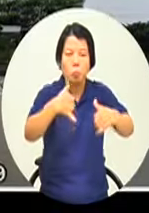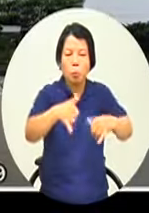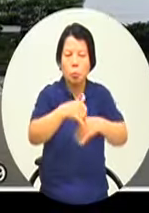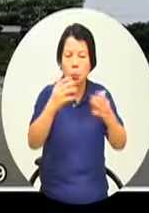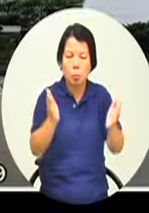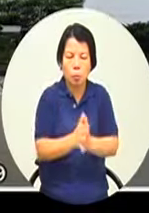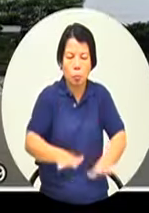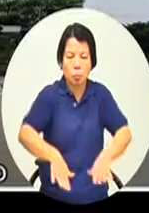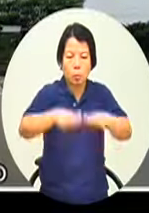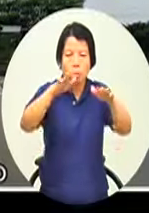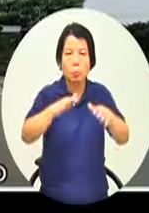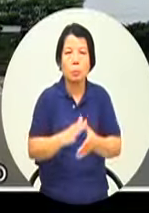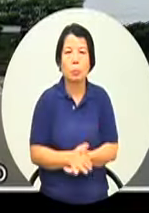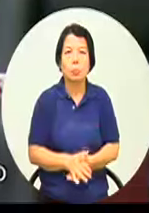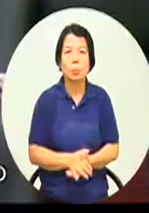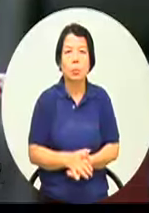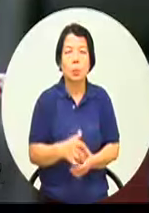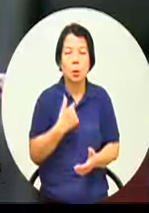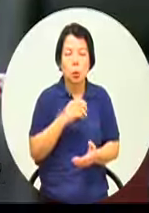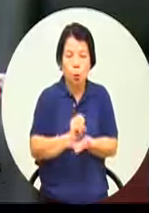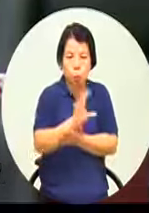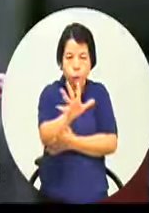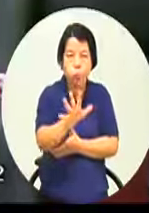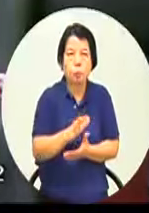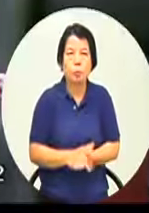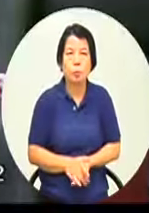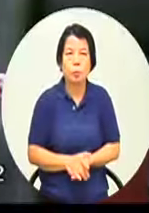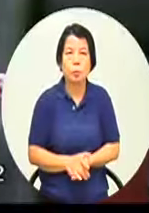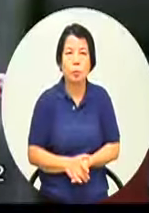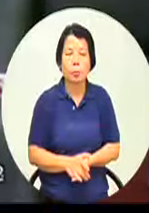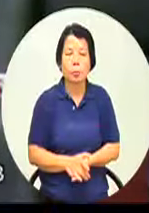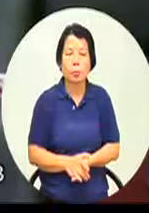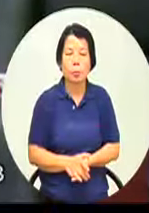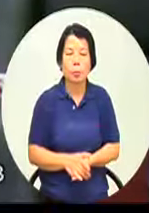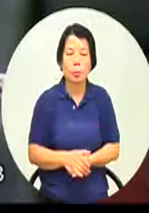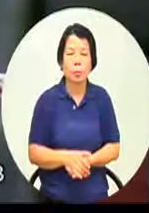水哦。那首先我来播放一个新闻报道。